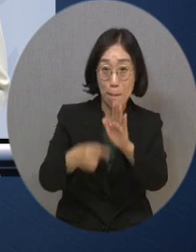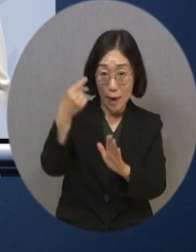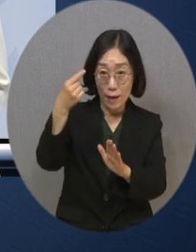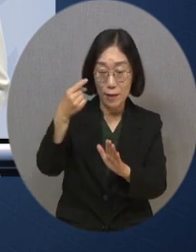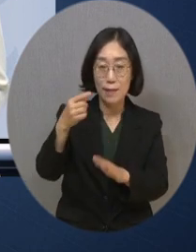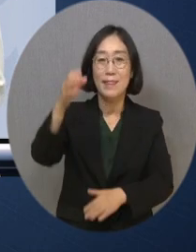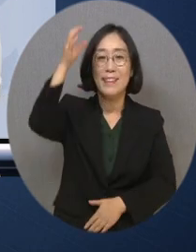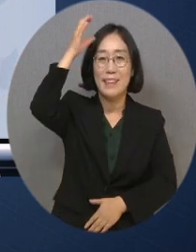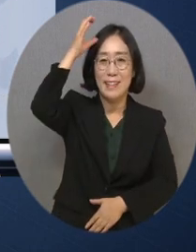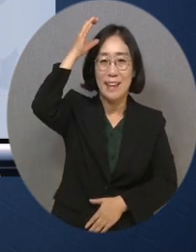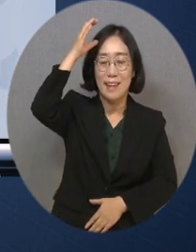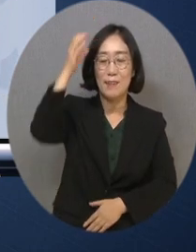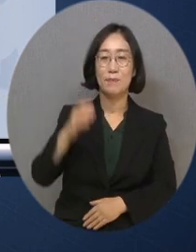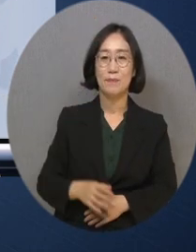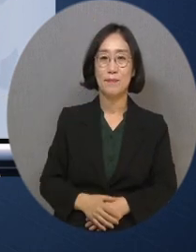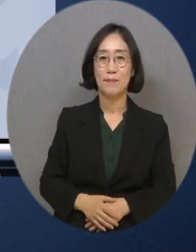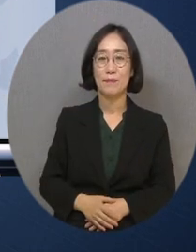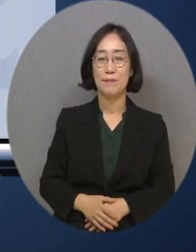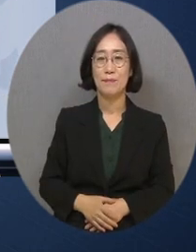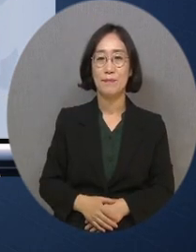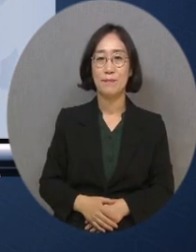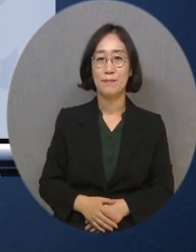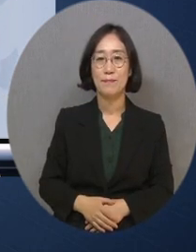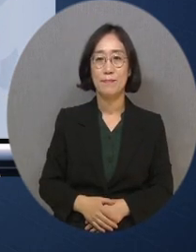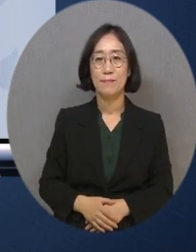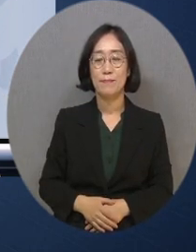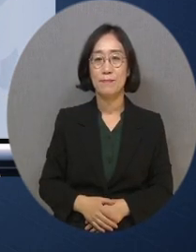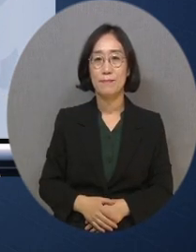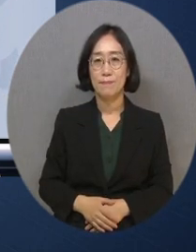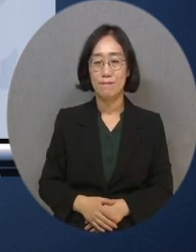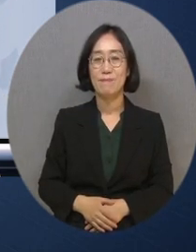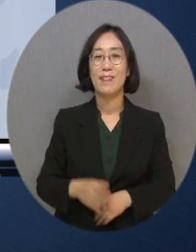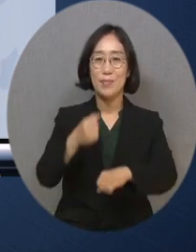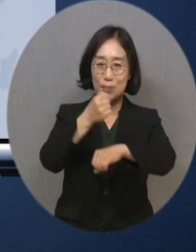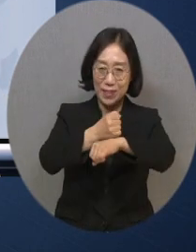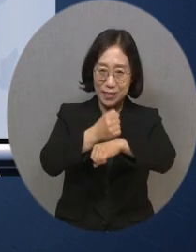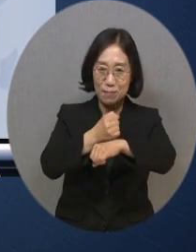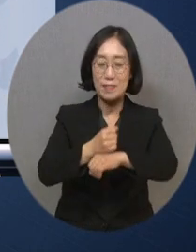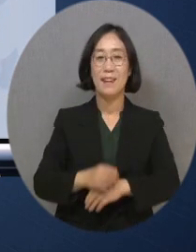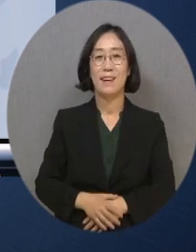기원합니다. 복지TV 뉴스 김은별입니다. 네, 수고하셨습니다.